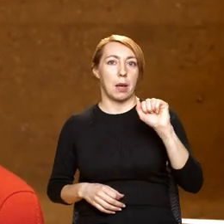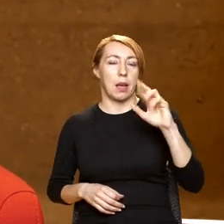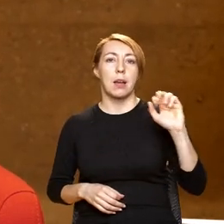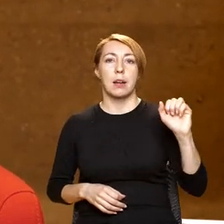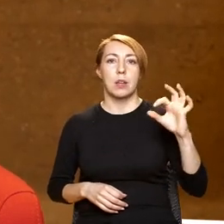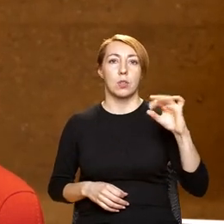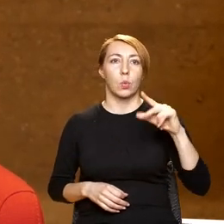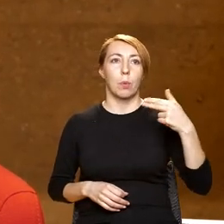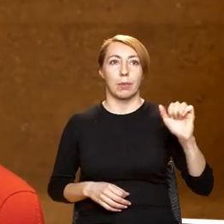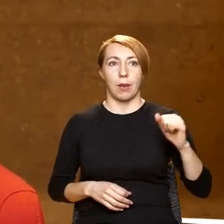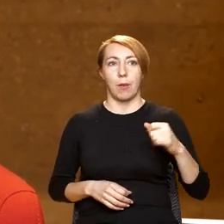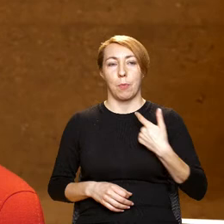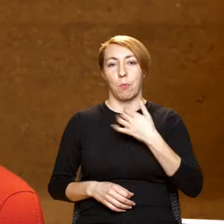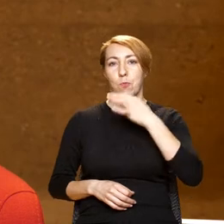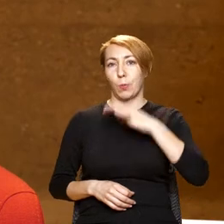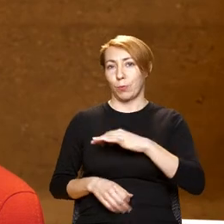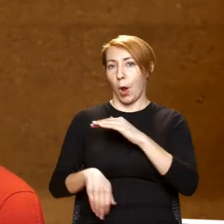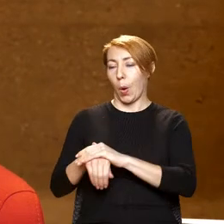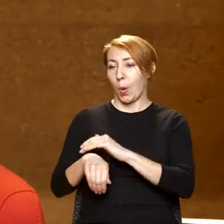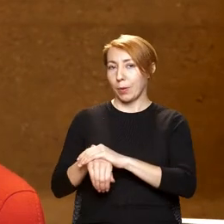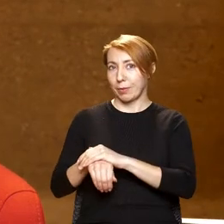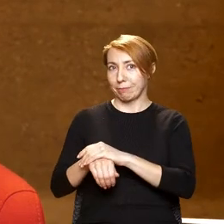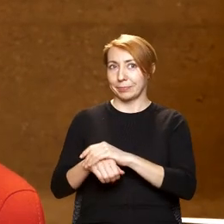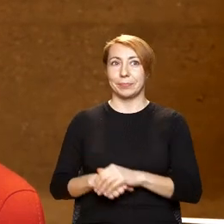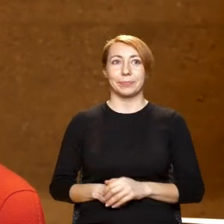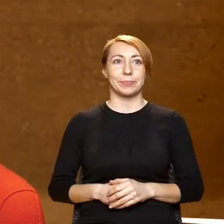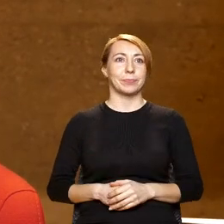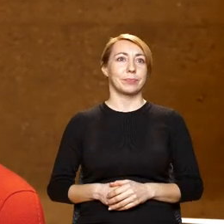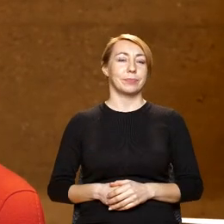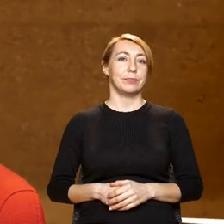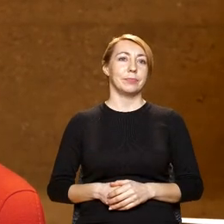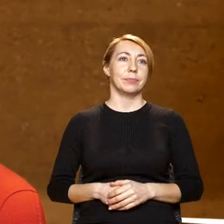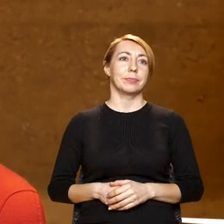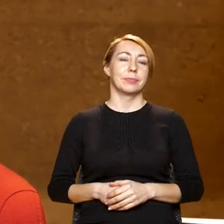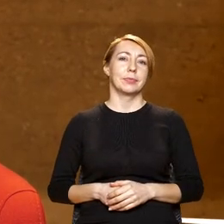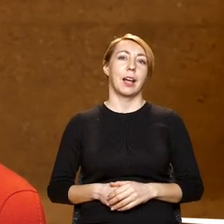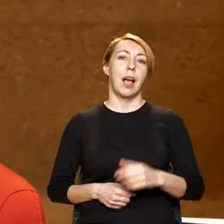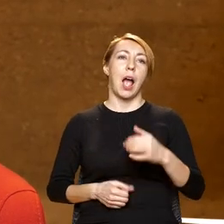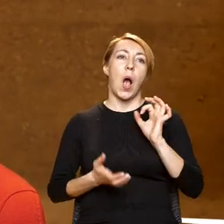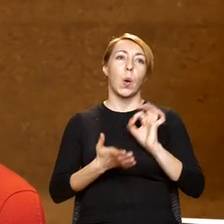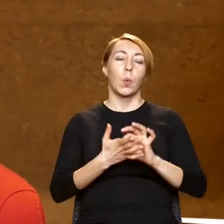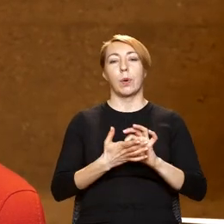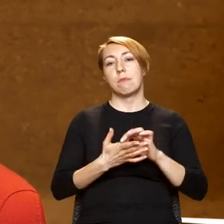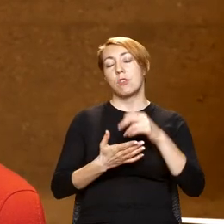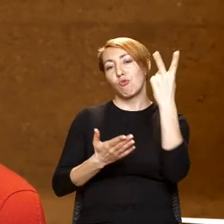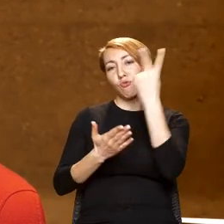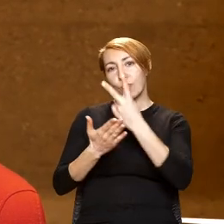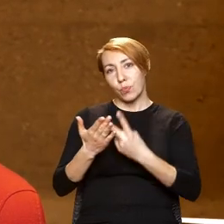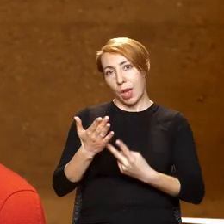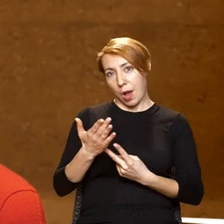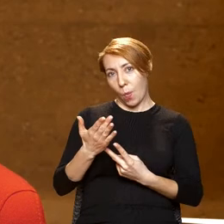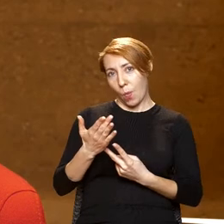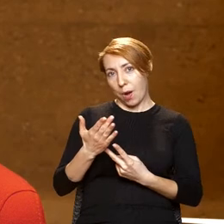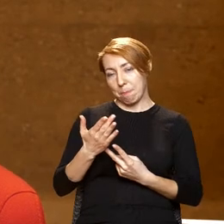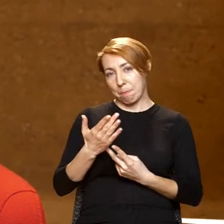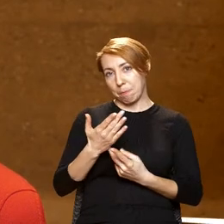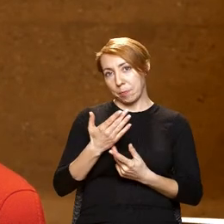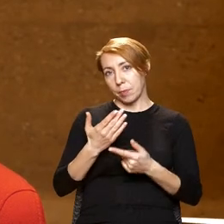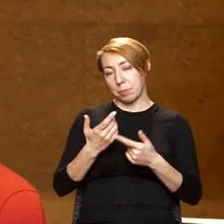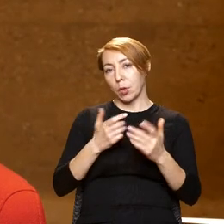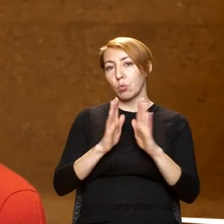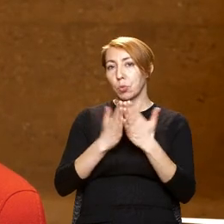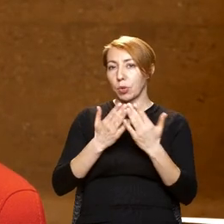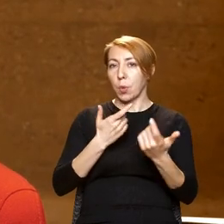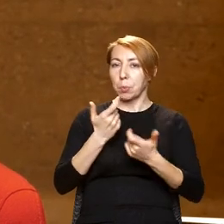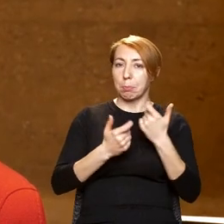młodszej koleżance, muszę powiedzieć, że kiedy czytałam, recenzowałam tę